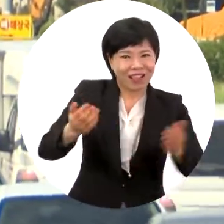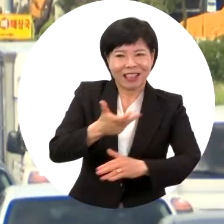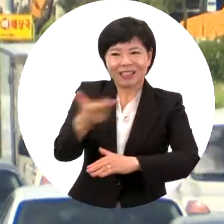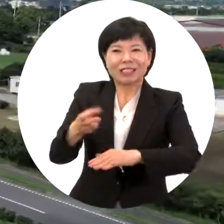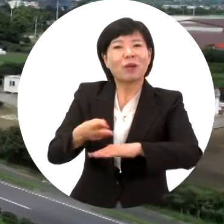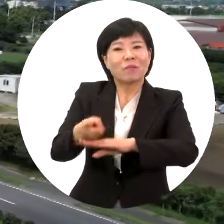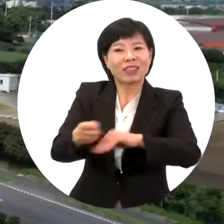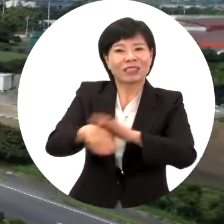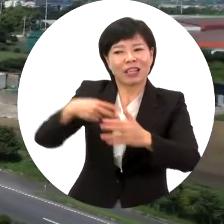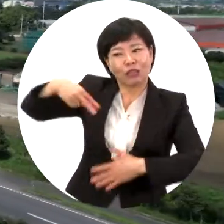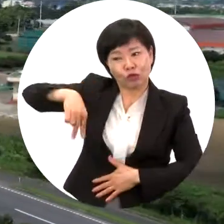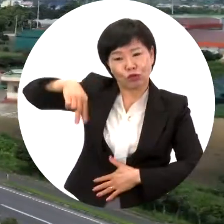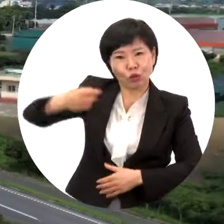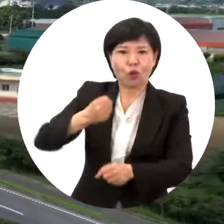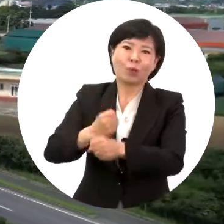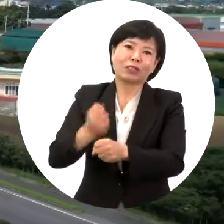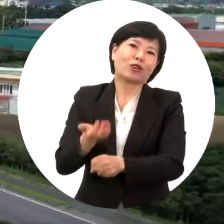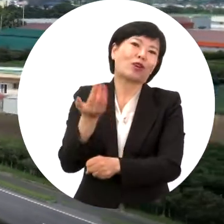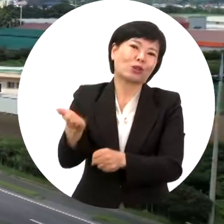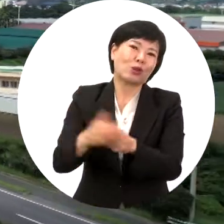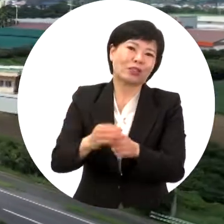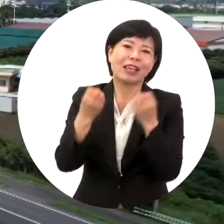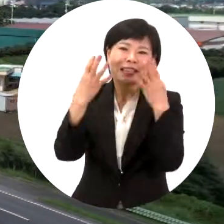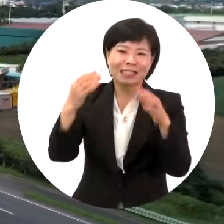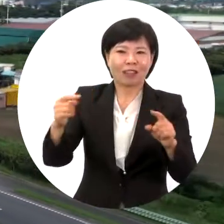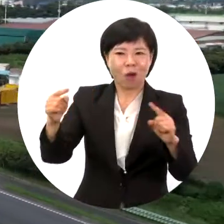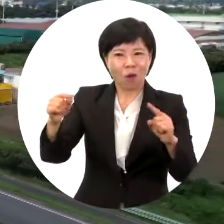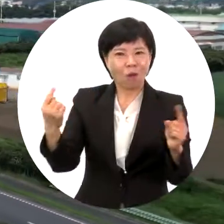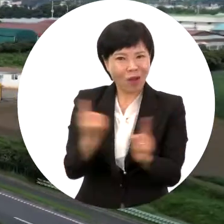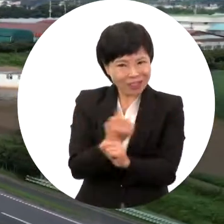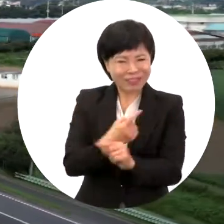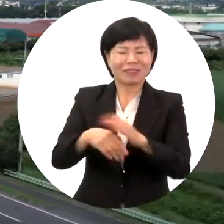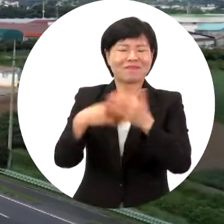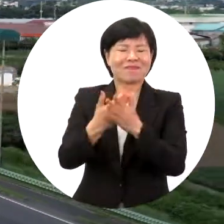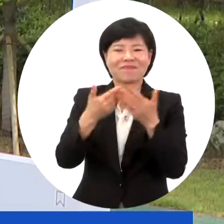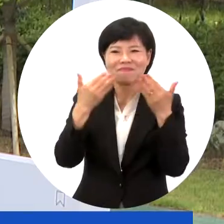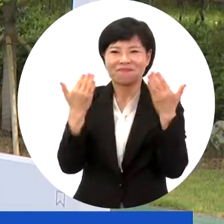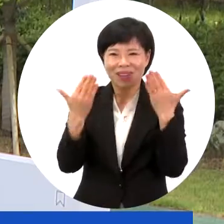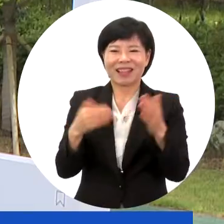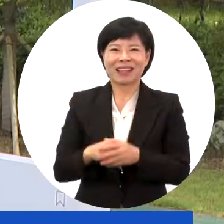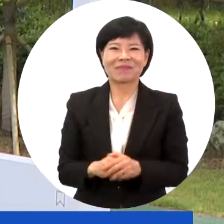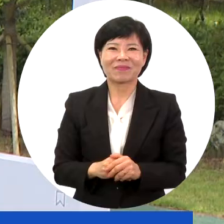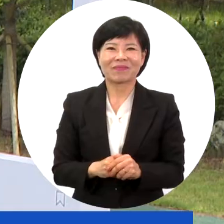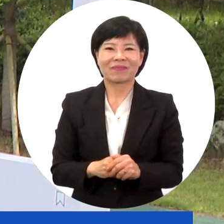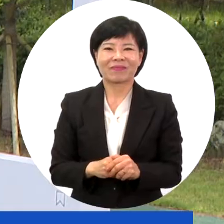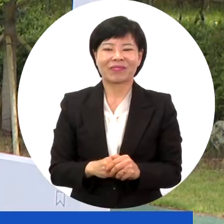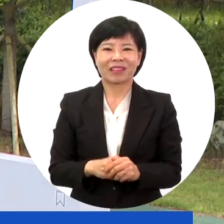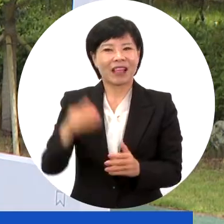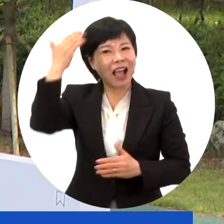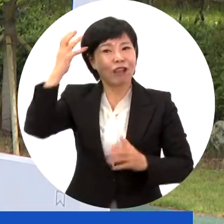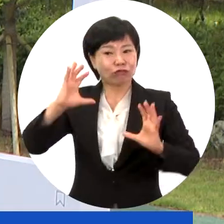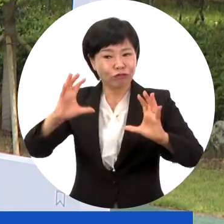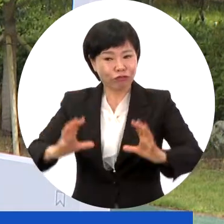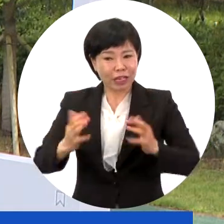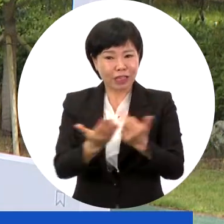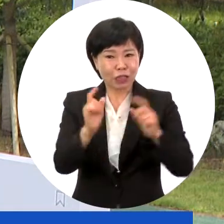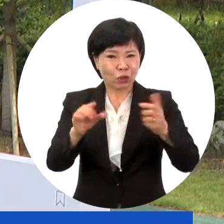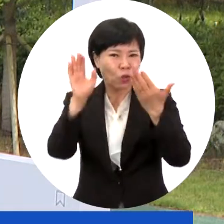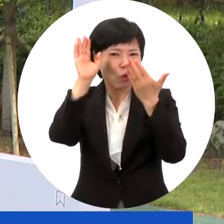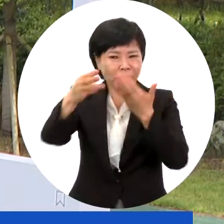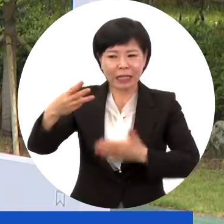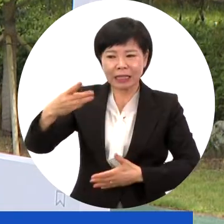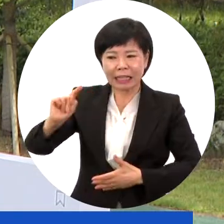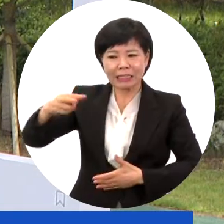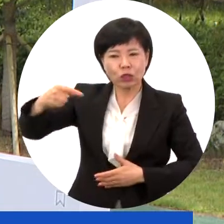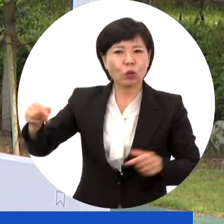차량의 수소차 전환을 확대해 친환경차로의 전환 정책의 속도를 내기로 했습니다. 제주와 대한민국의 미래가 탄소 중립에